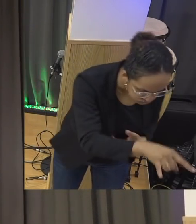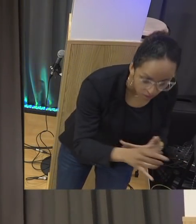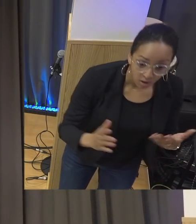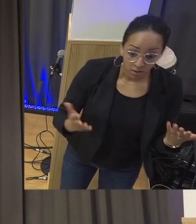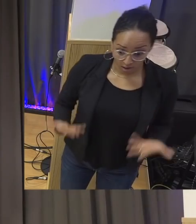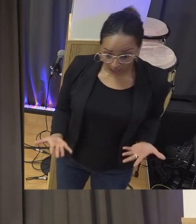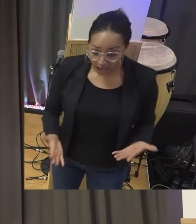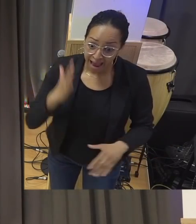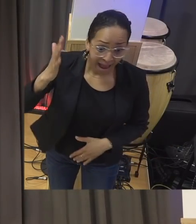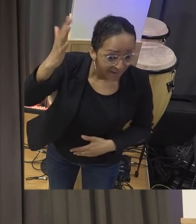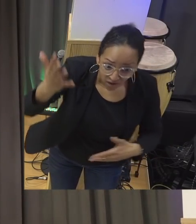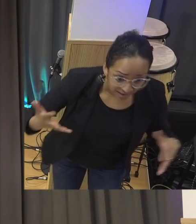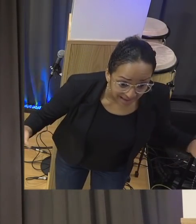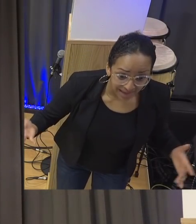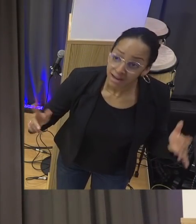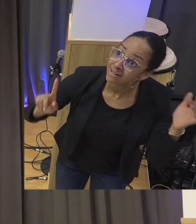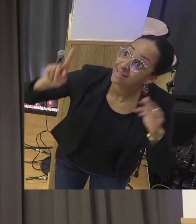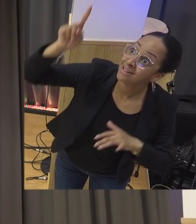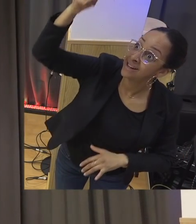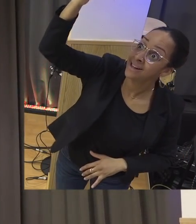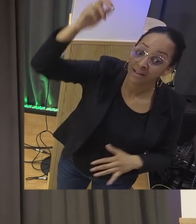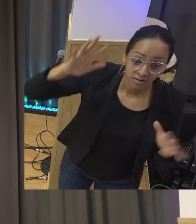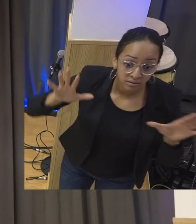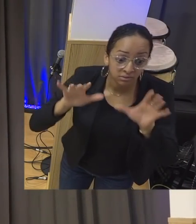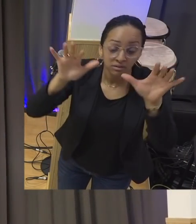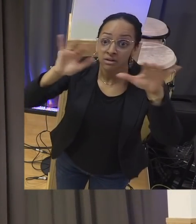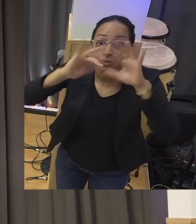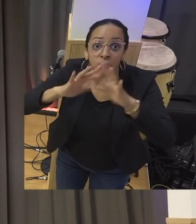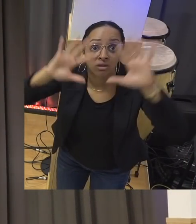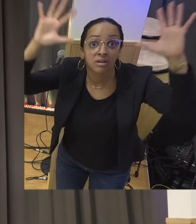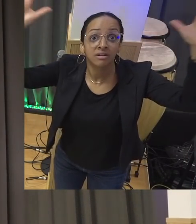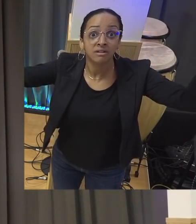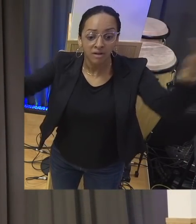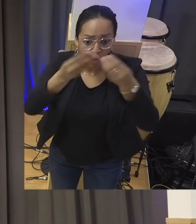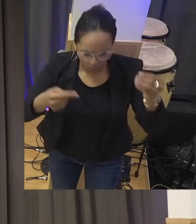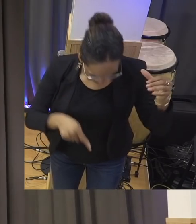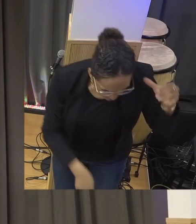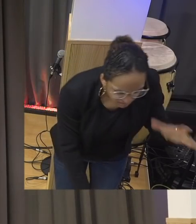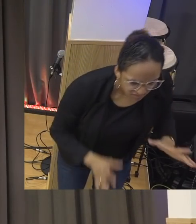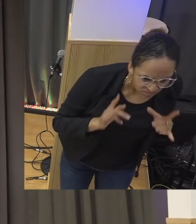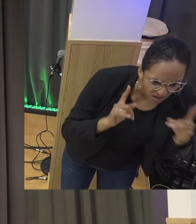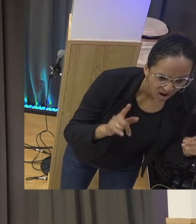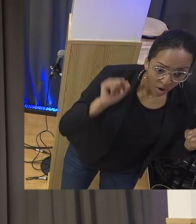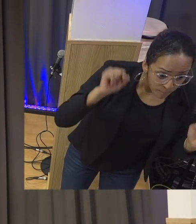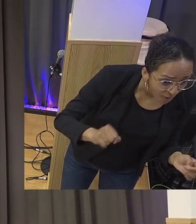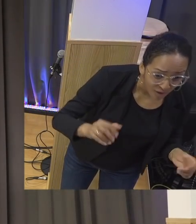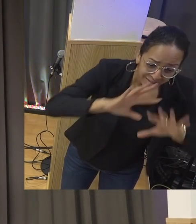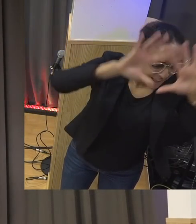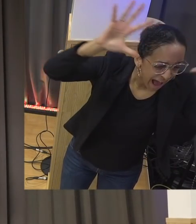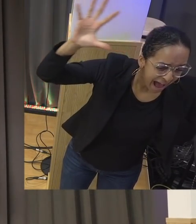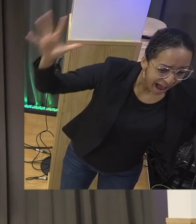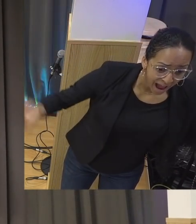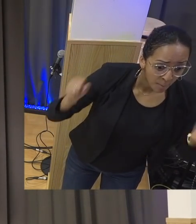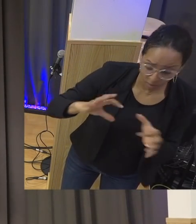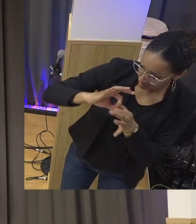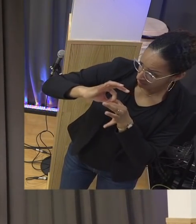l'avenir, ni les puissances d'en haut, ni les êtres d'en haut, ni ceux qui sont en bas, ni aucune créature ne peut nous séparer de l'amour de Christ